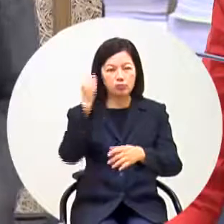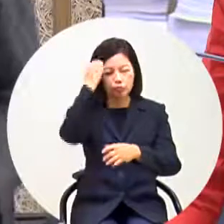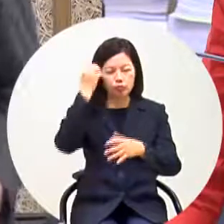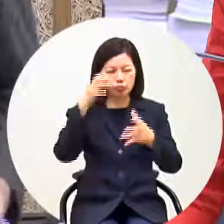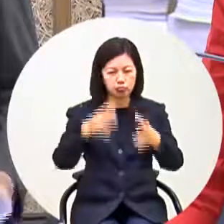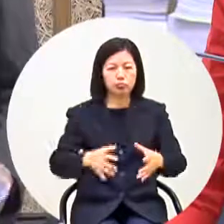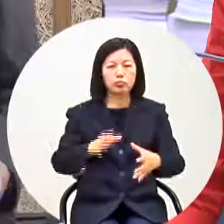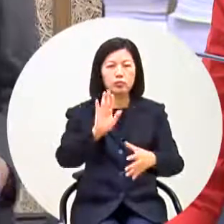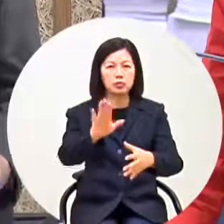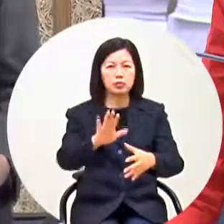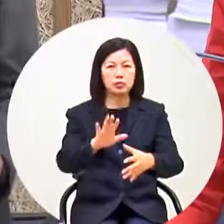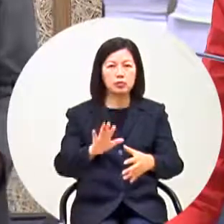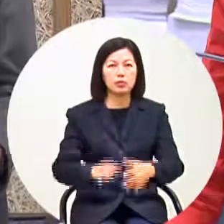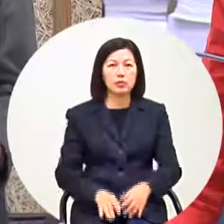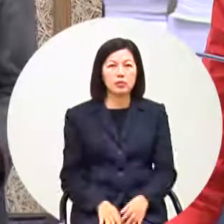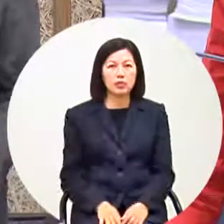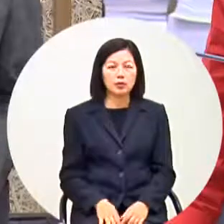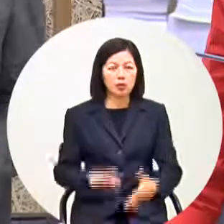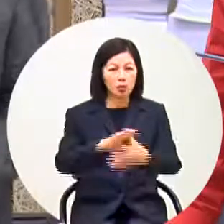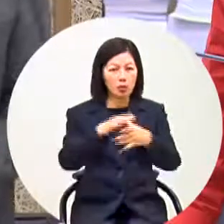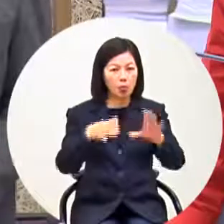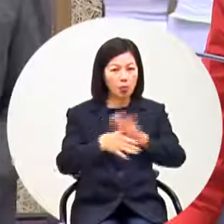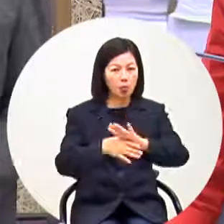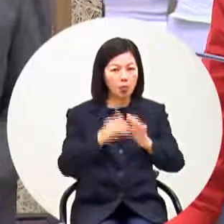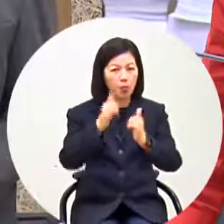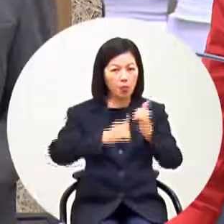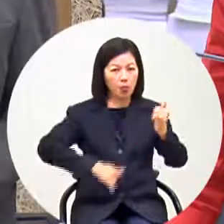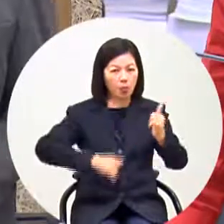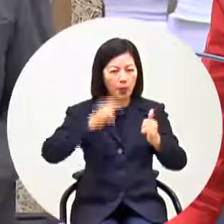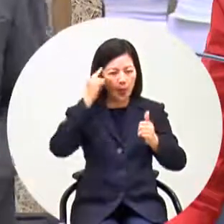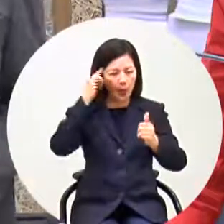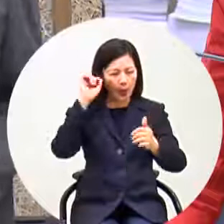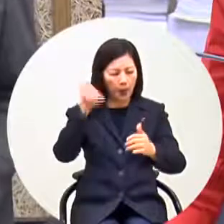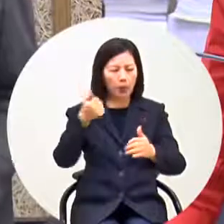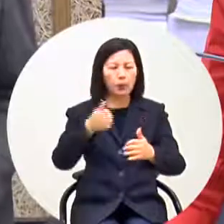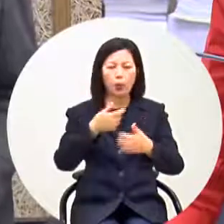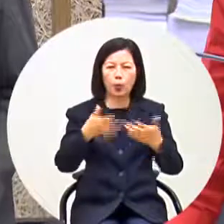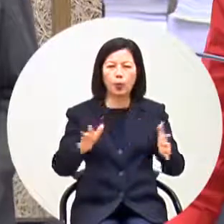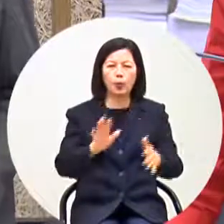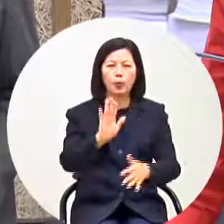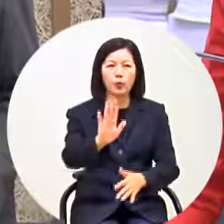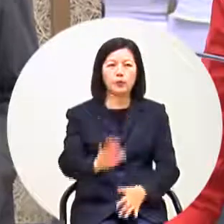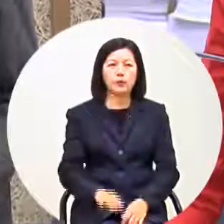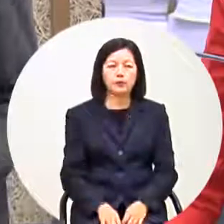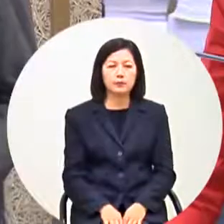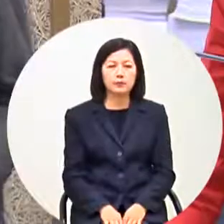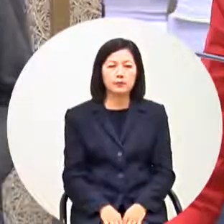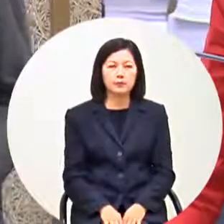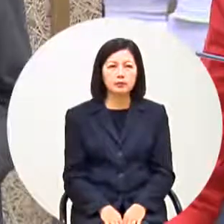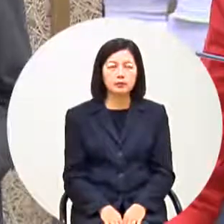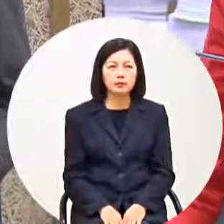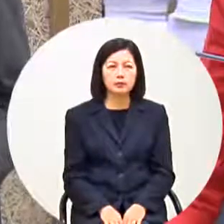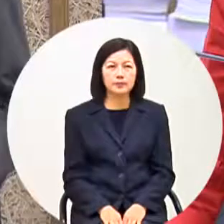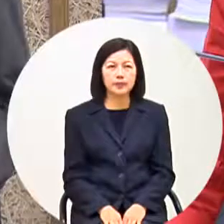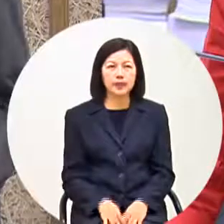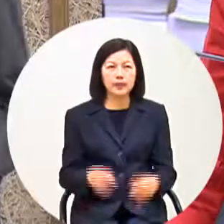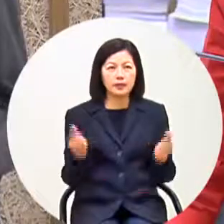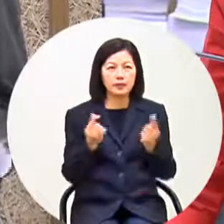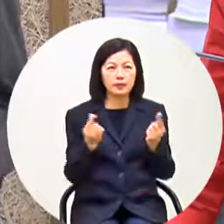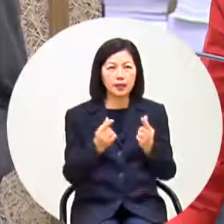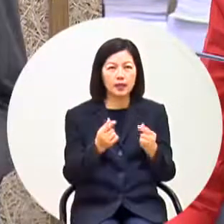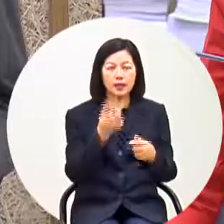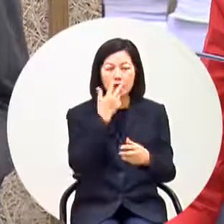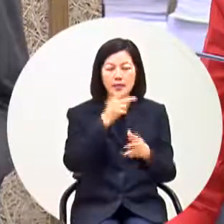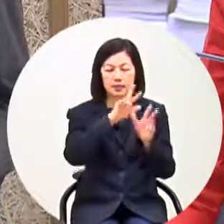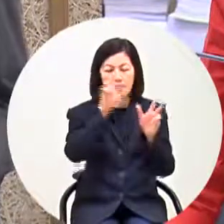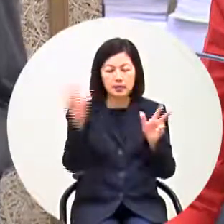化历史的一个意涵哈、哦。那刚刚议员提到像那个这个彩虹眷村的这个做法，那有